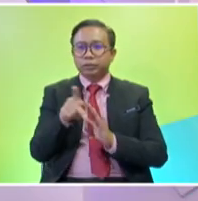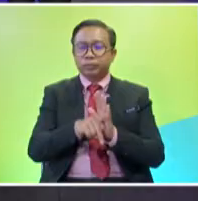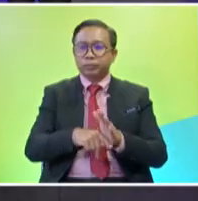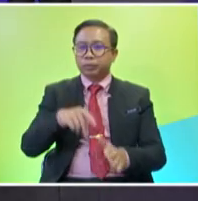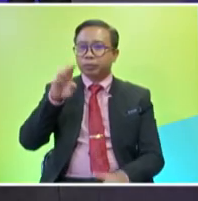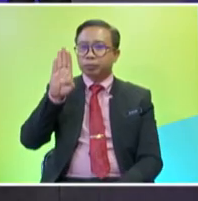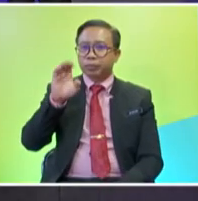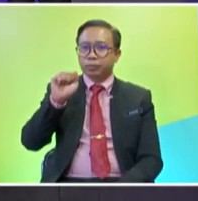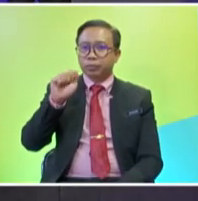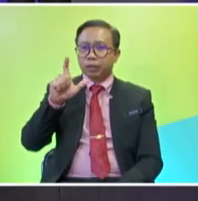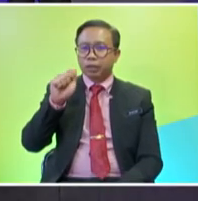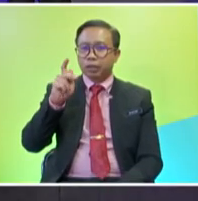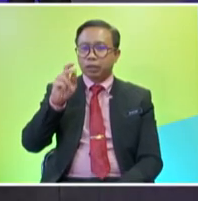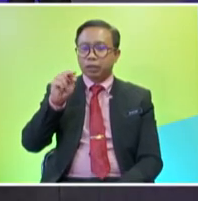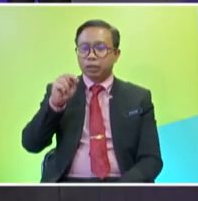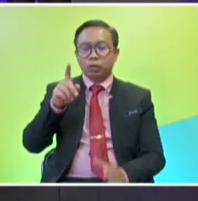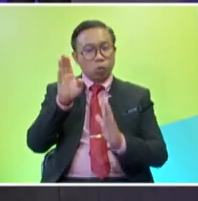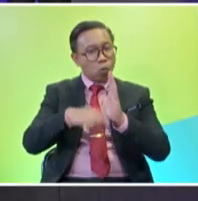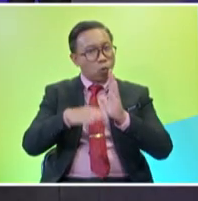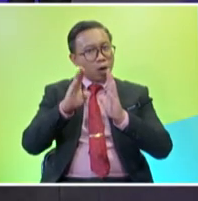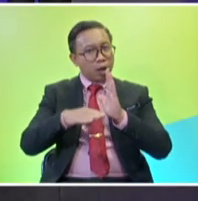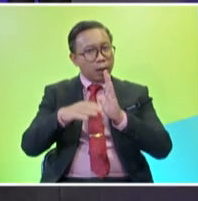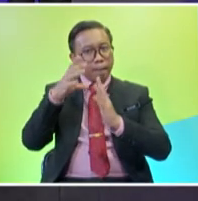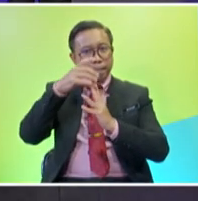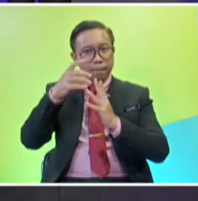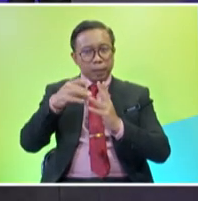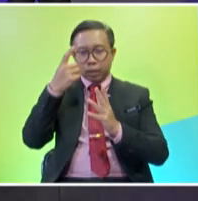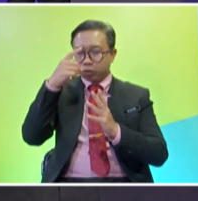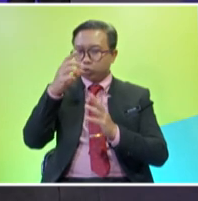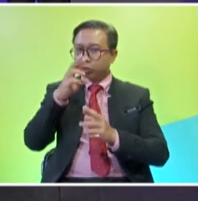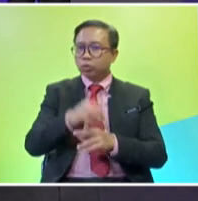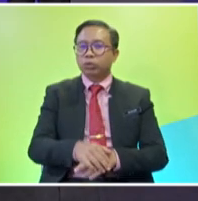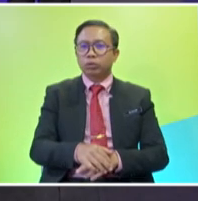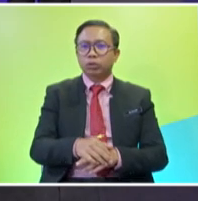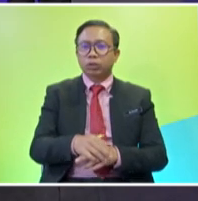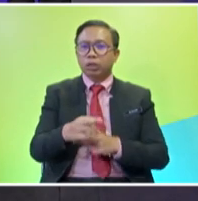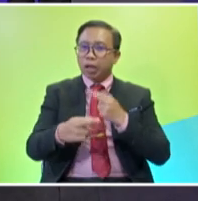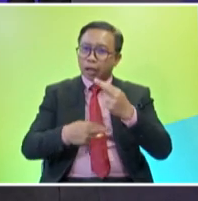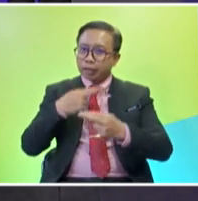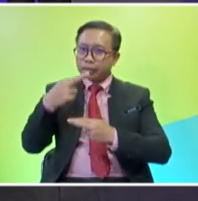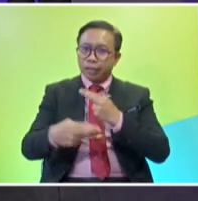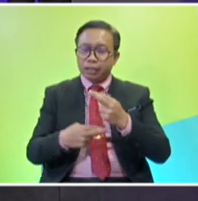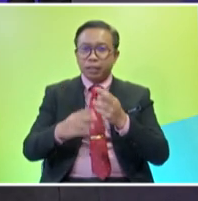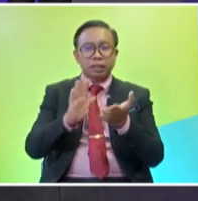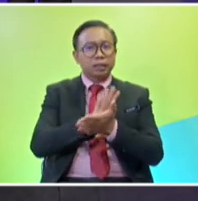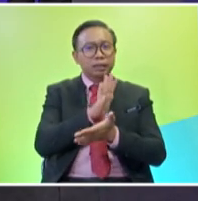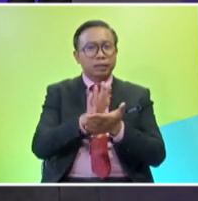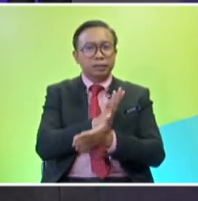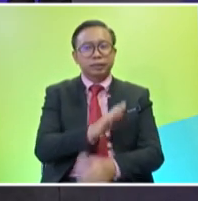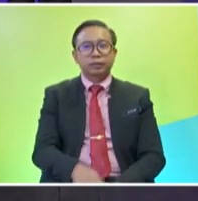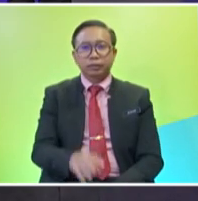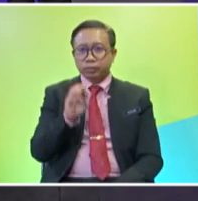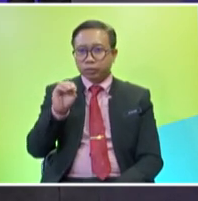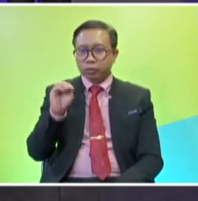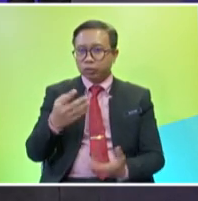kita kurangkan pembalakan tapi kita pilih untuk recycle kertas baik kita semula kertas baiklah